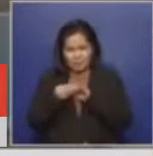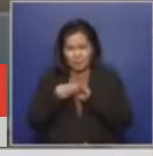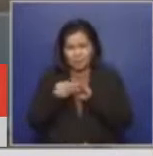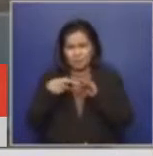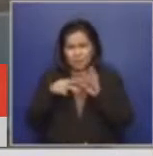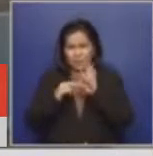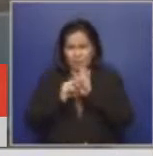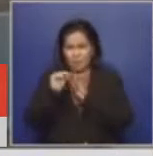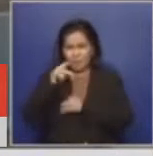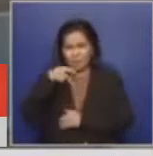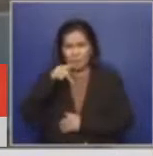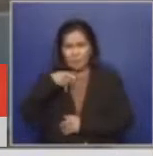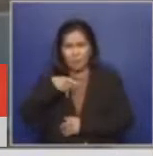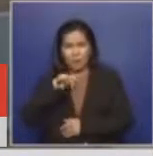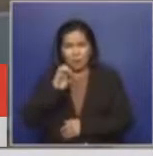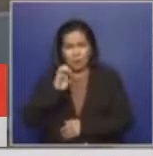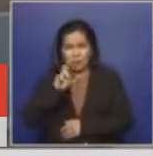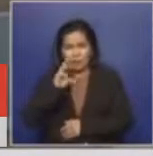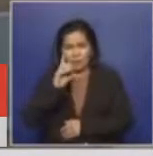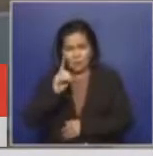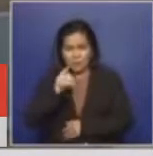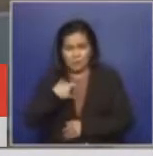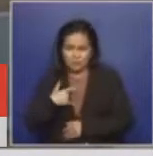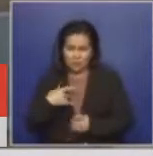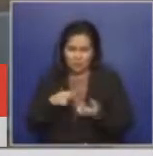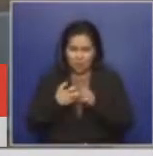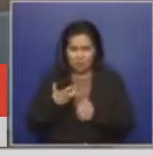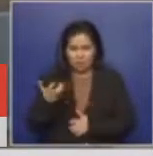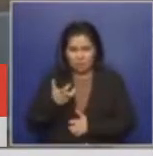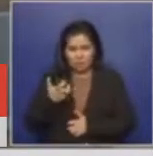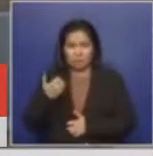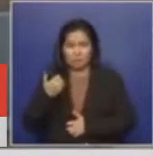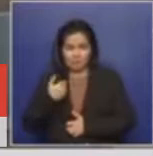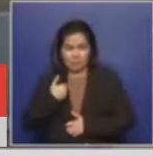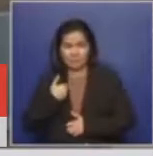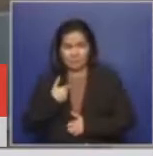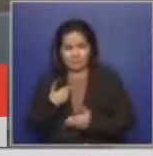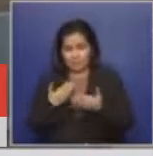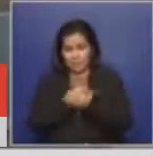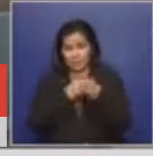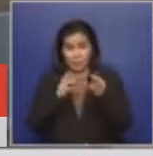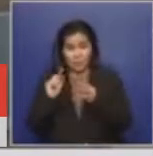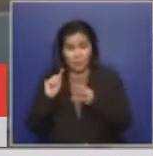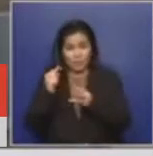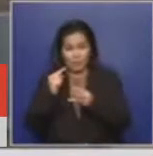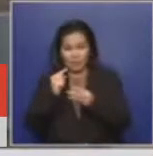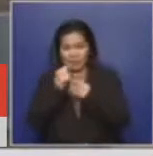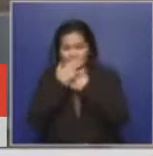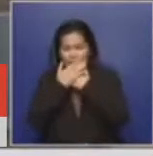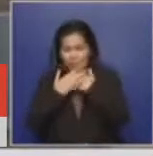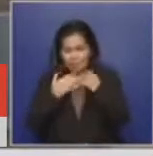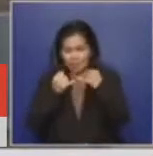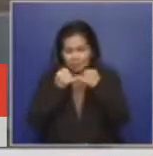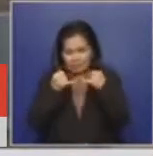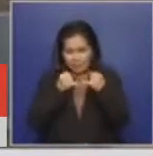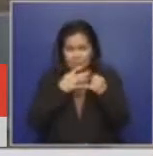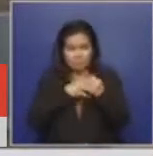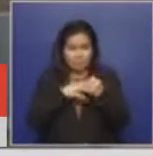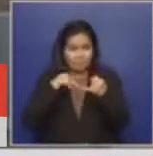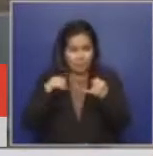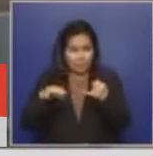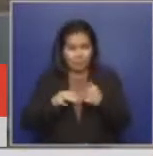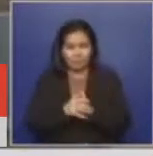แล้วมีปัญหาถึงจะให้ไปล้างไตทางเส้นเลือดถ้าใครไปล้างไตทางเส้น